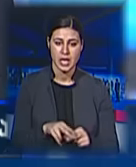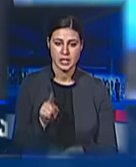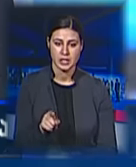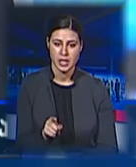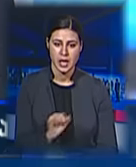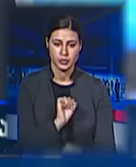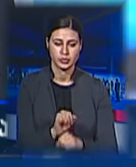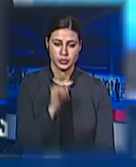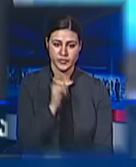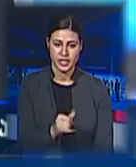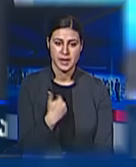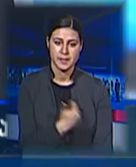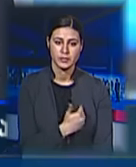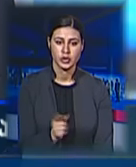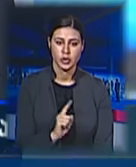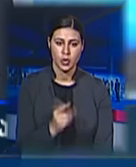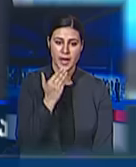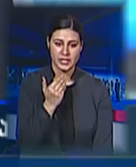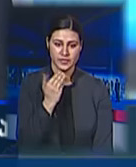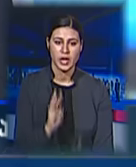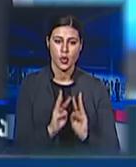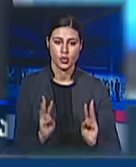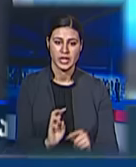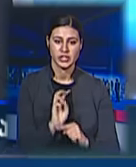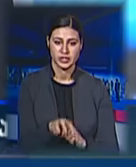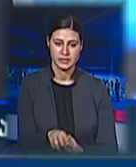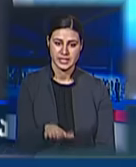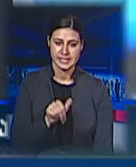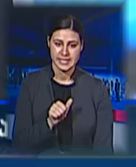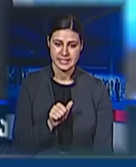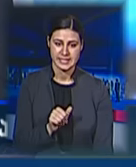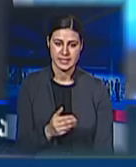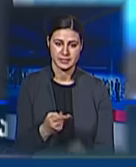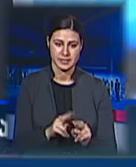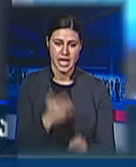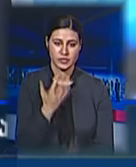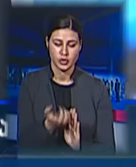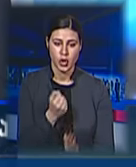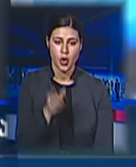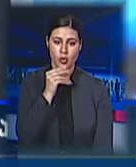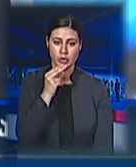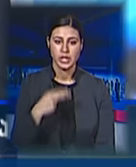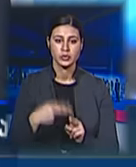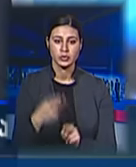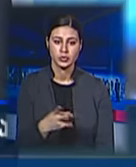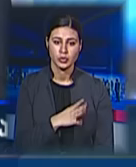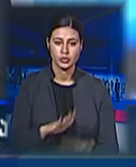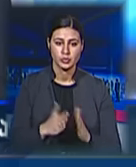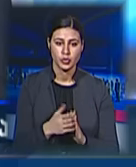მუხრუჭი არა გვაქვს, ხო? და გვინდა რომ ადვილად ონლაინ შევალ და მომცემენ სესხს და შედიან და იძლევენ სესხს და მე როდესაც უდგებათ გადახდის